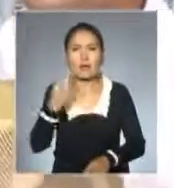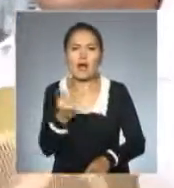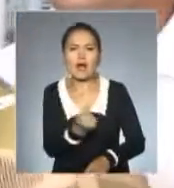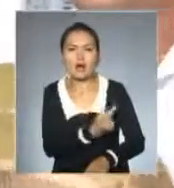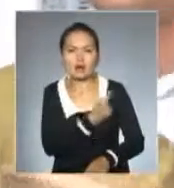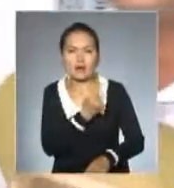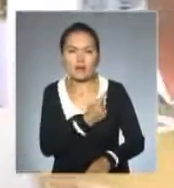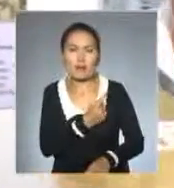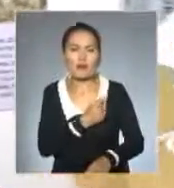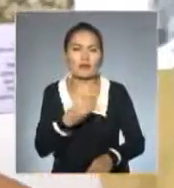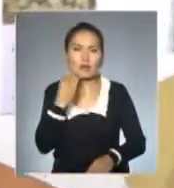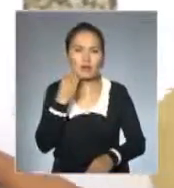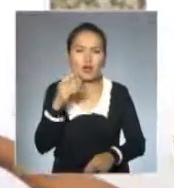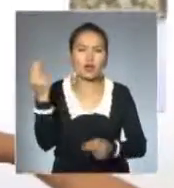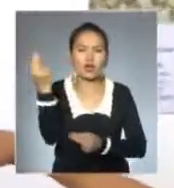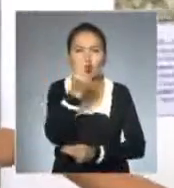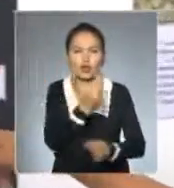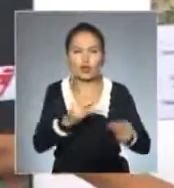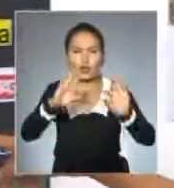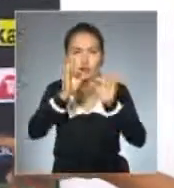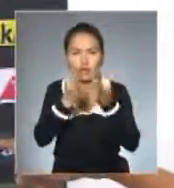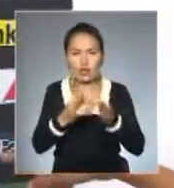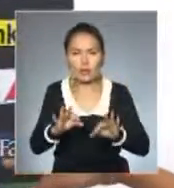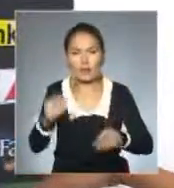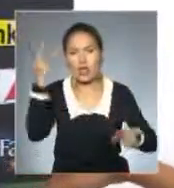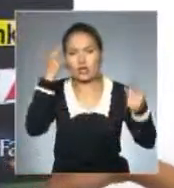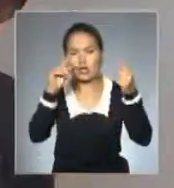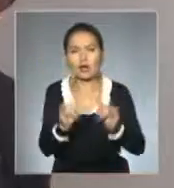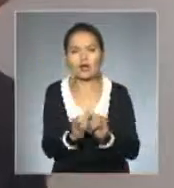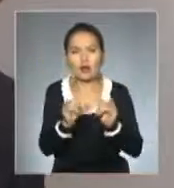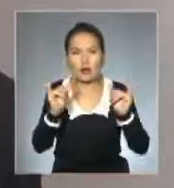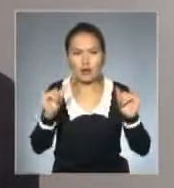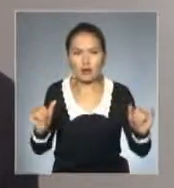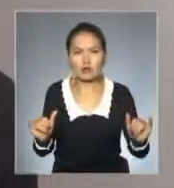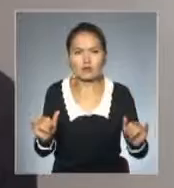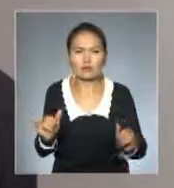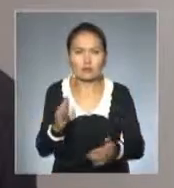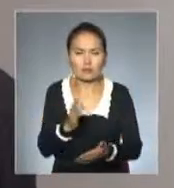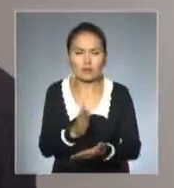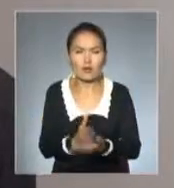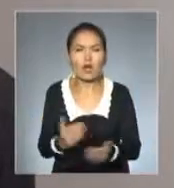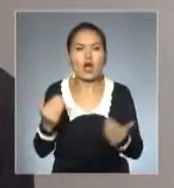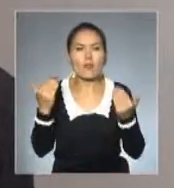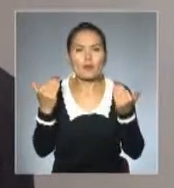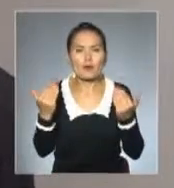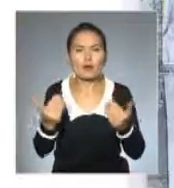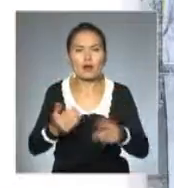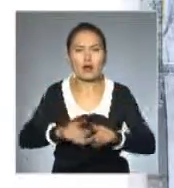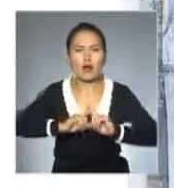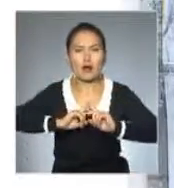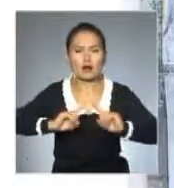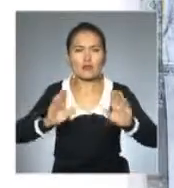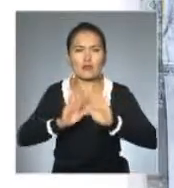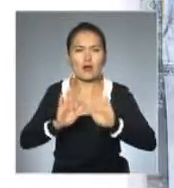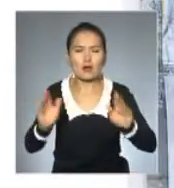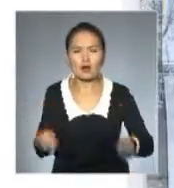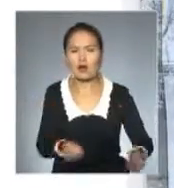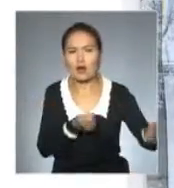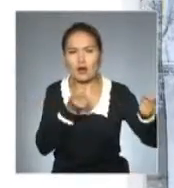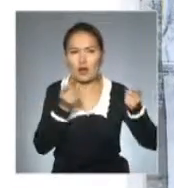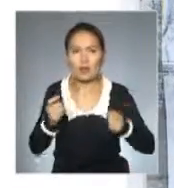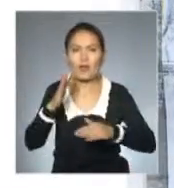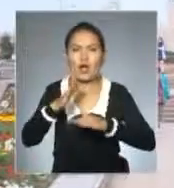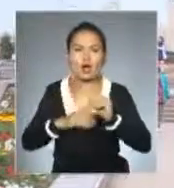дарынды дизайнерлер мен суретшілер шығармашылығын дамытты деуге толық негіз бар. Бүгінде олар арнайы ұйымдастырылған